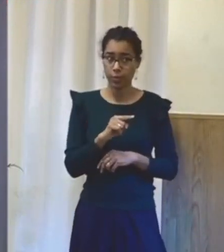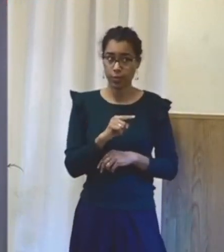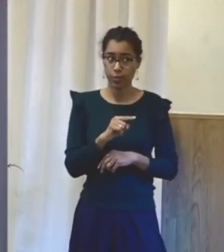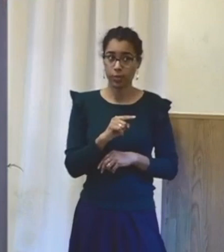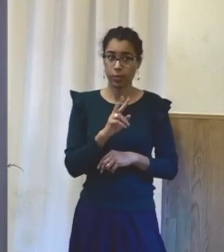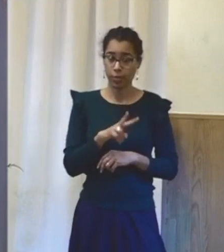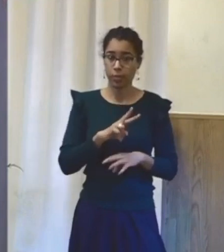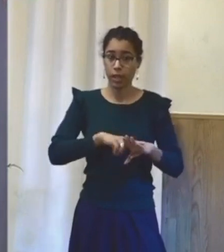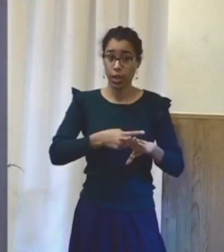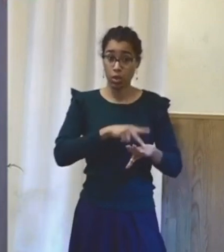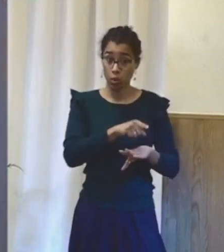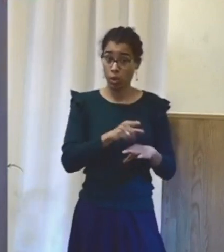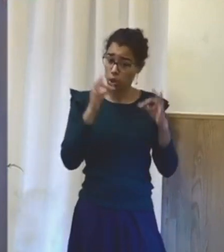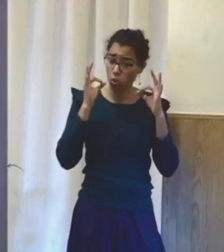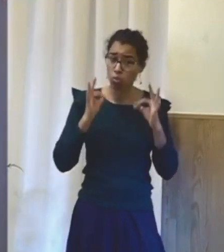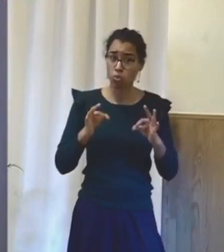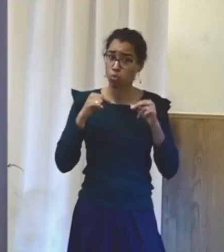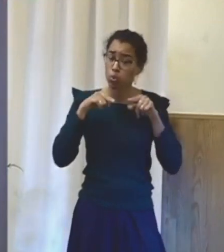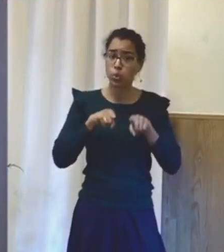c'est vrai, la parole dit qu'il était juste.